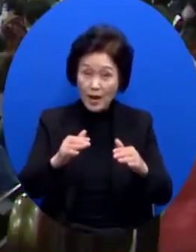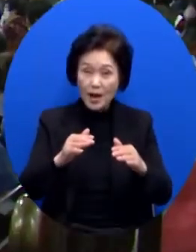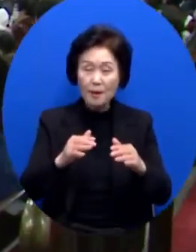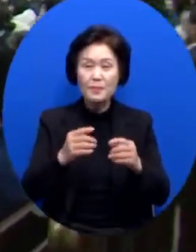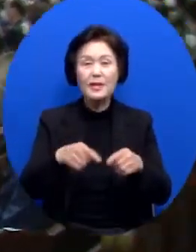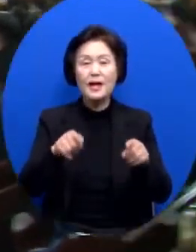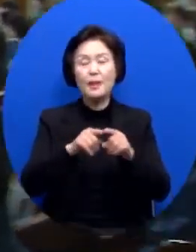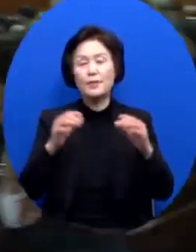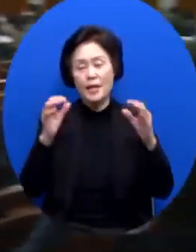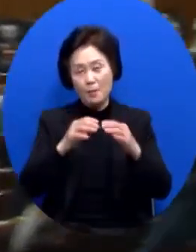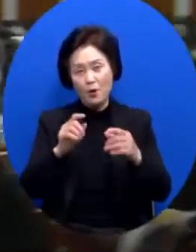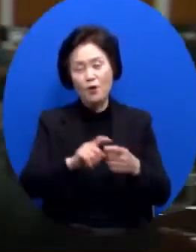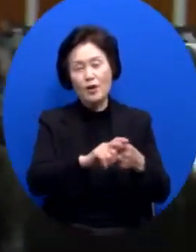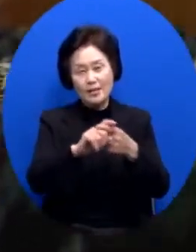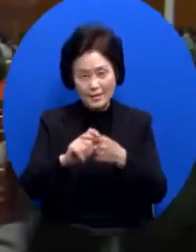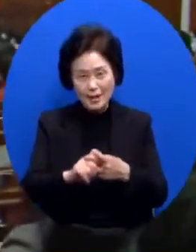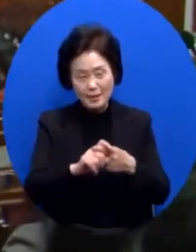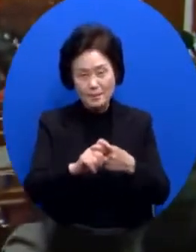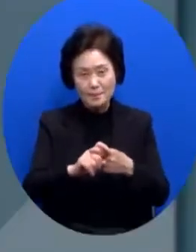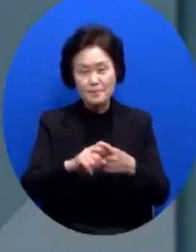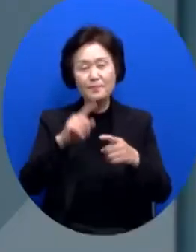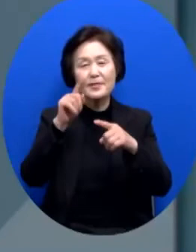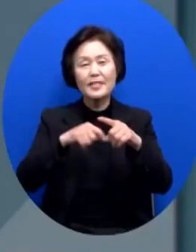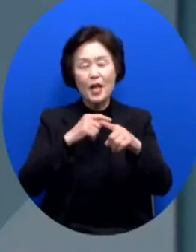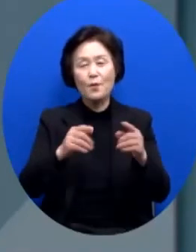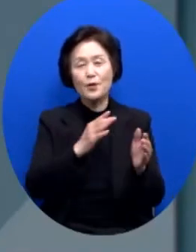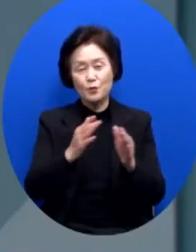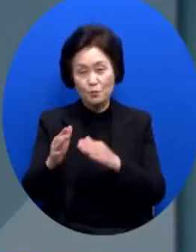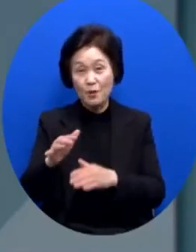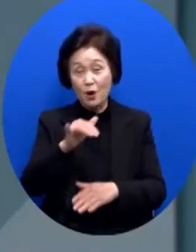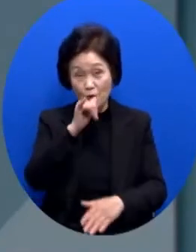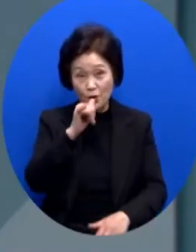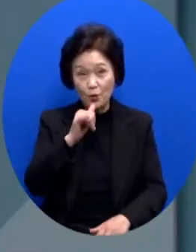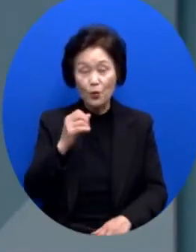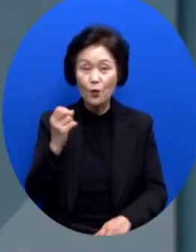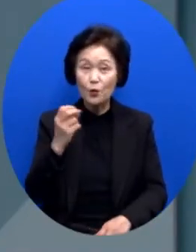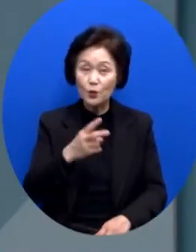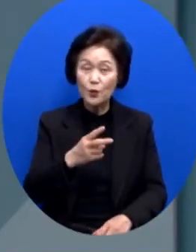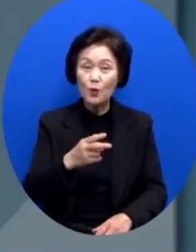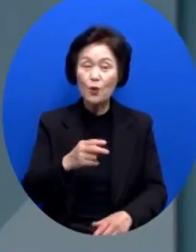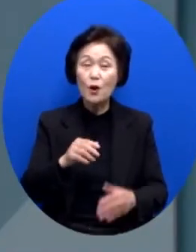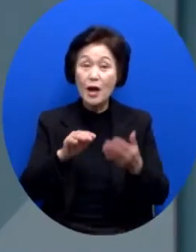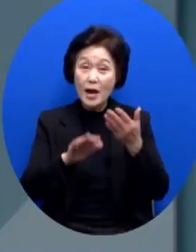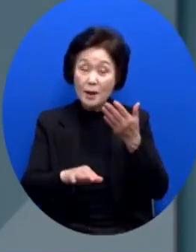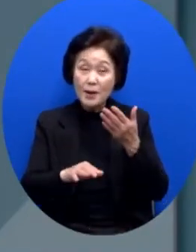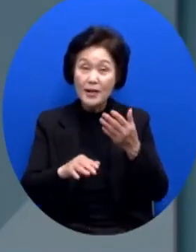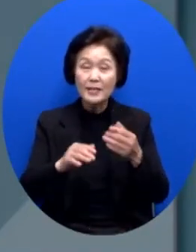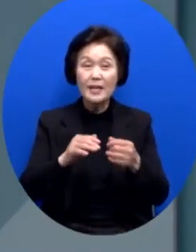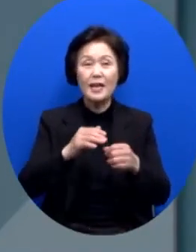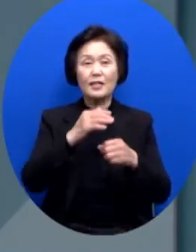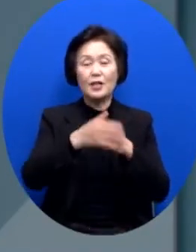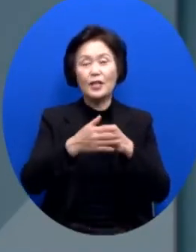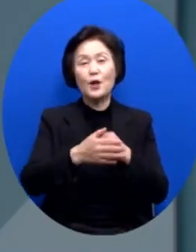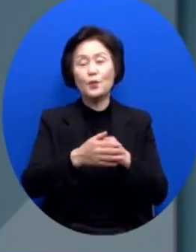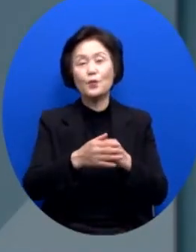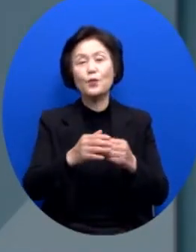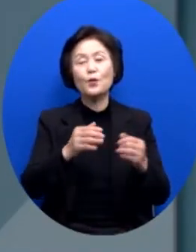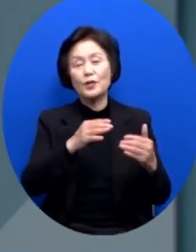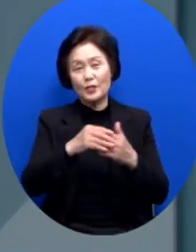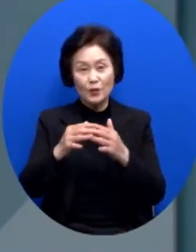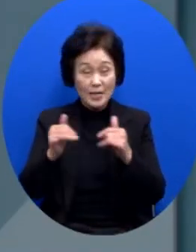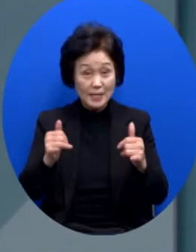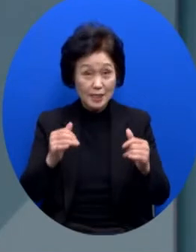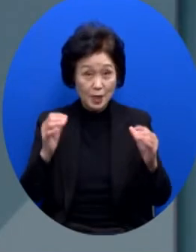연합하는 영호남 대의를 준비합니다 그리고 하반기에는 번영이 될시 테우 를 위해서 교회의 지도자들이 무엇을 해야 할지